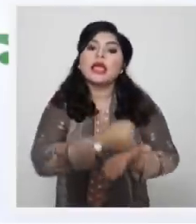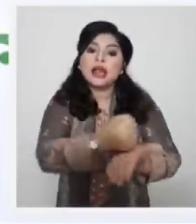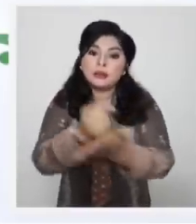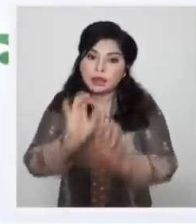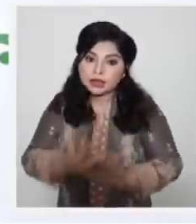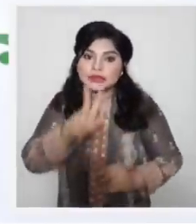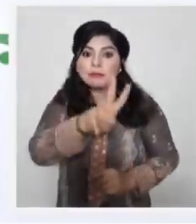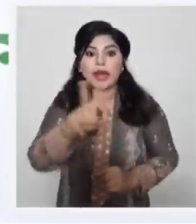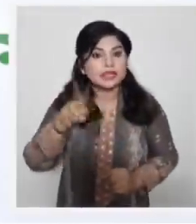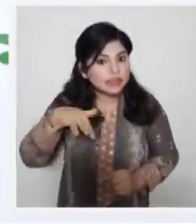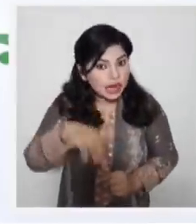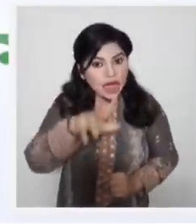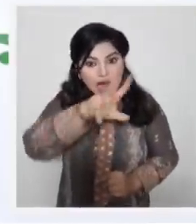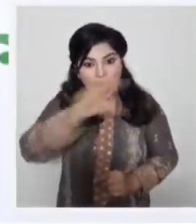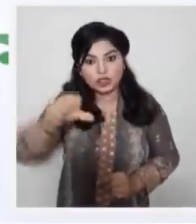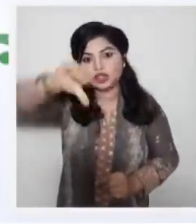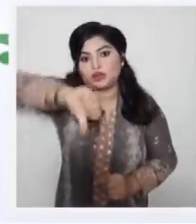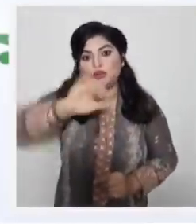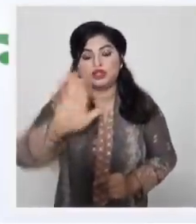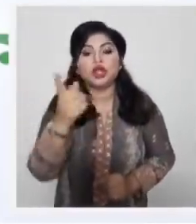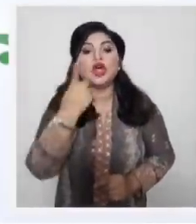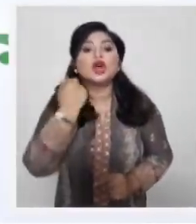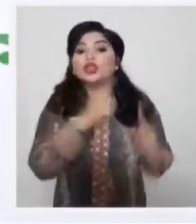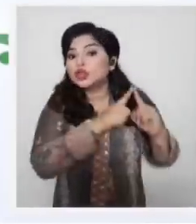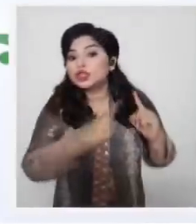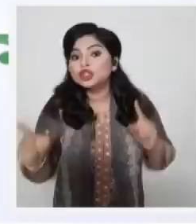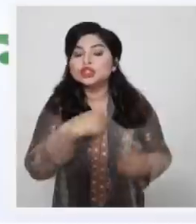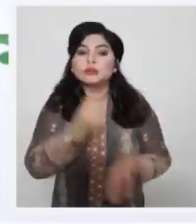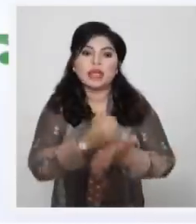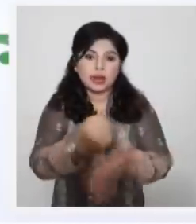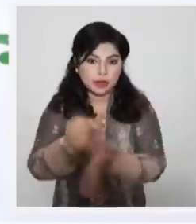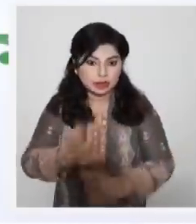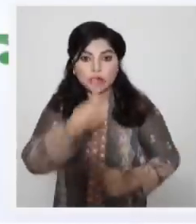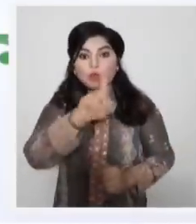25,09,142টি ব্যক্তিগত সুরক্ষা সামগ্রী, এবং বিতরণ হয়েছে